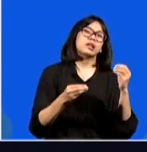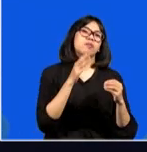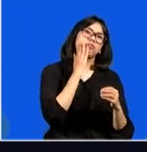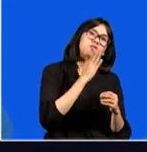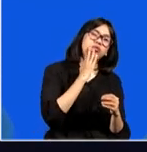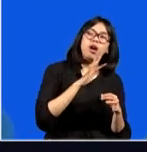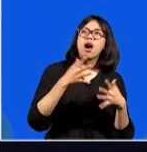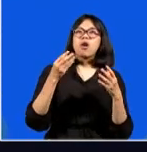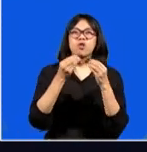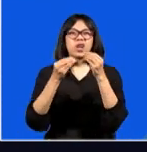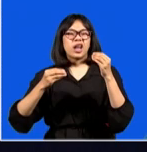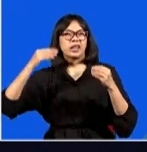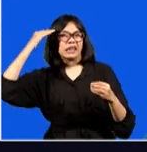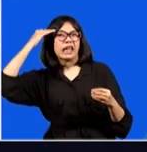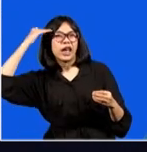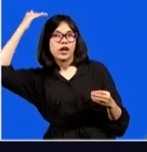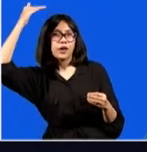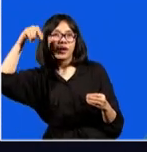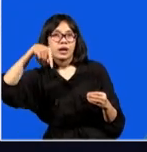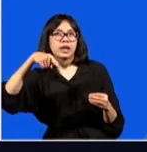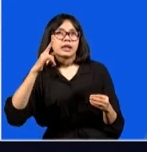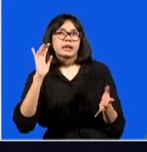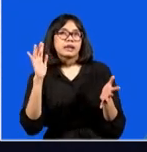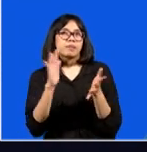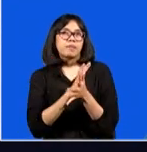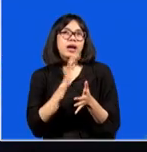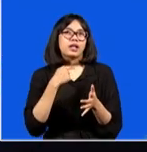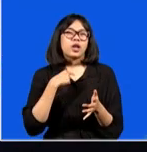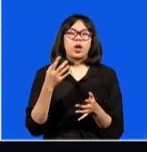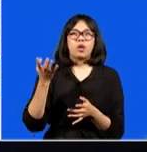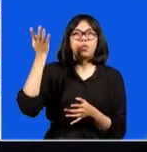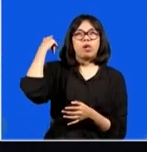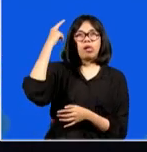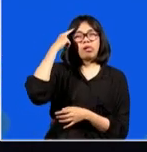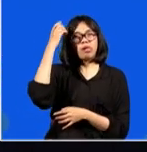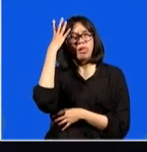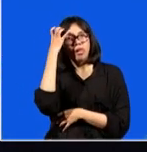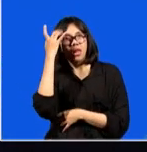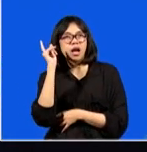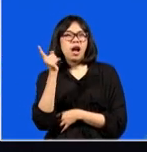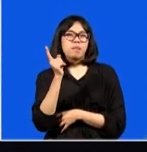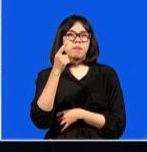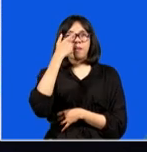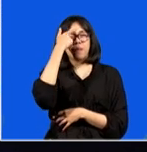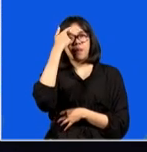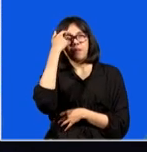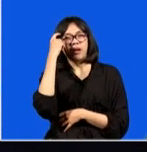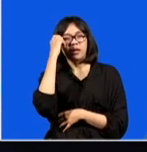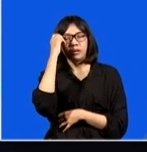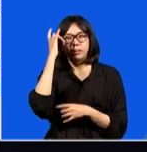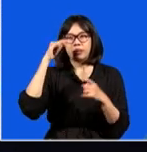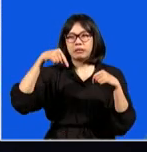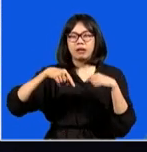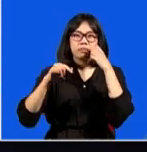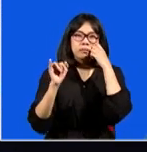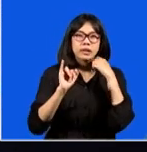sekarang ini adalah kesempatan untuk yang dari dulu frustrasi mengenai Kenapa sih pembelajaran kita kayak gini-gini aja bener nggak